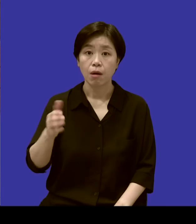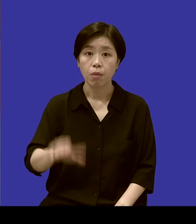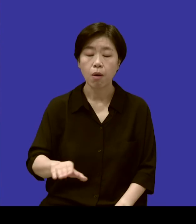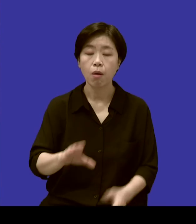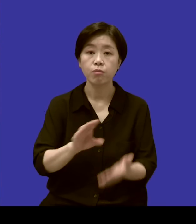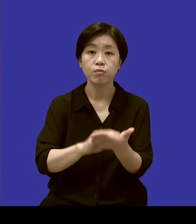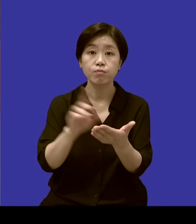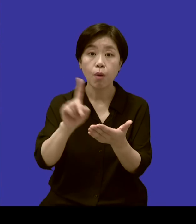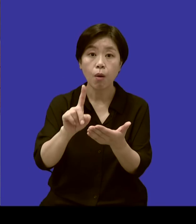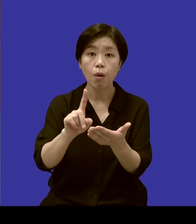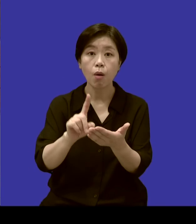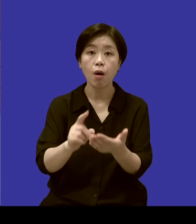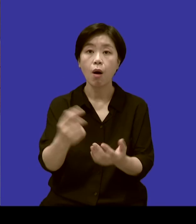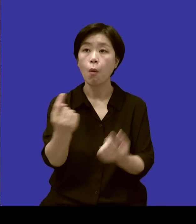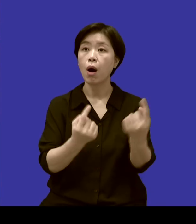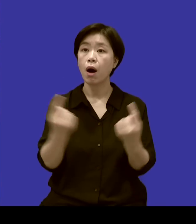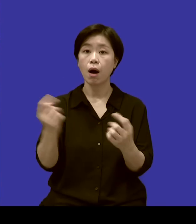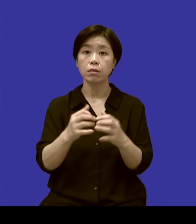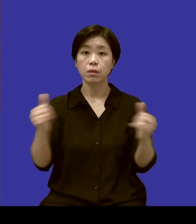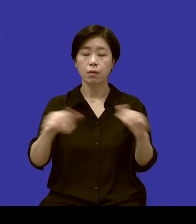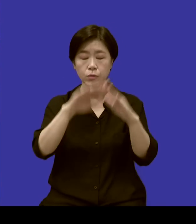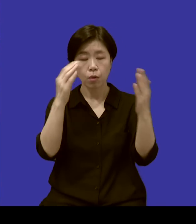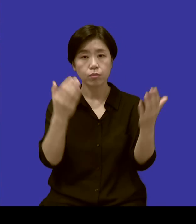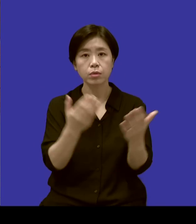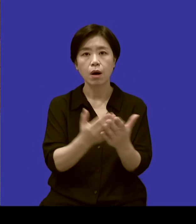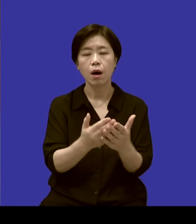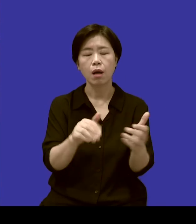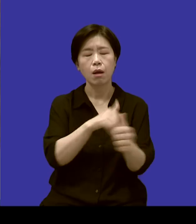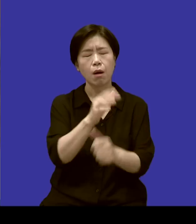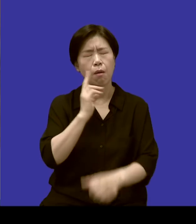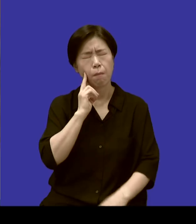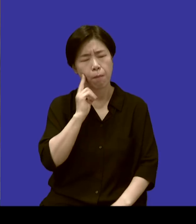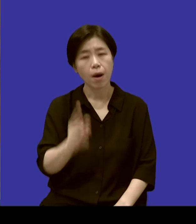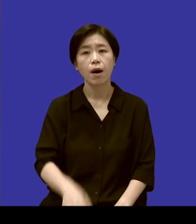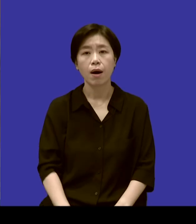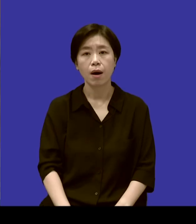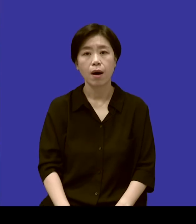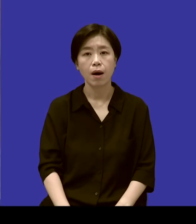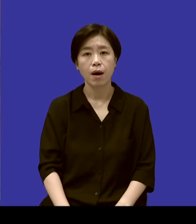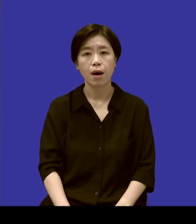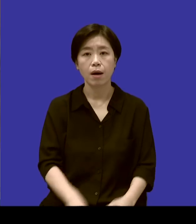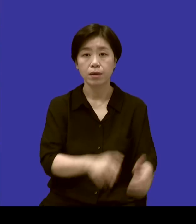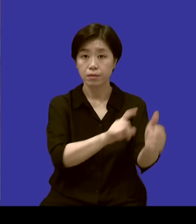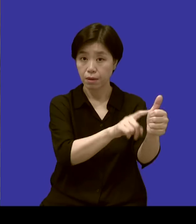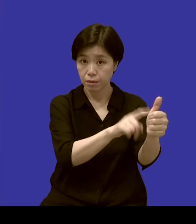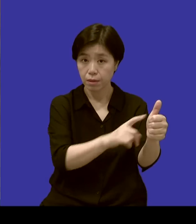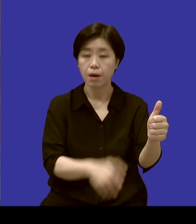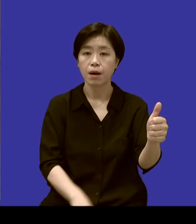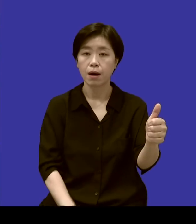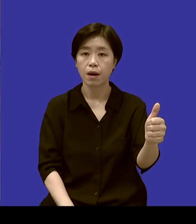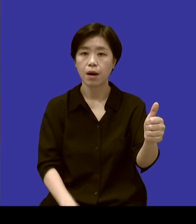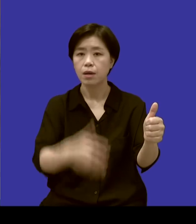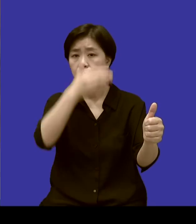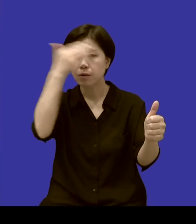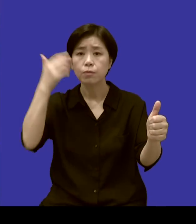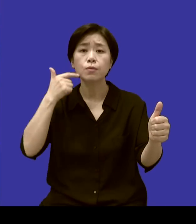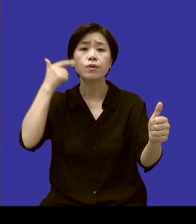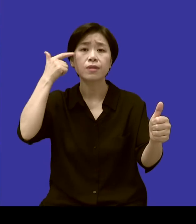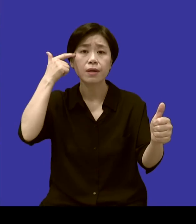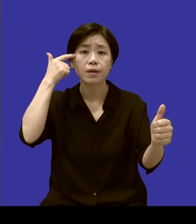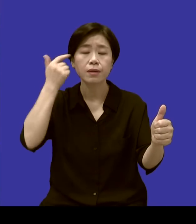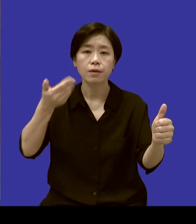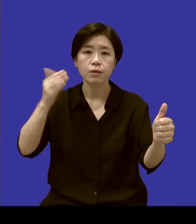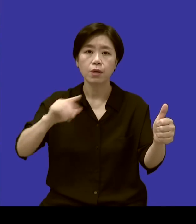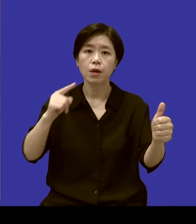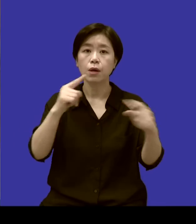다. 어머. 너무나도 또 한 분은 젊은 목사인데 너무나도 이걸 크게 목회를 벌여놔가지고 빚이 너무 많은